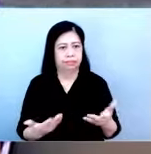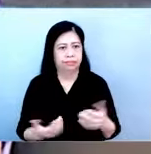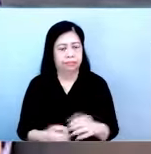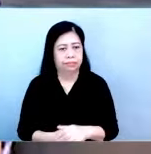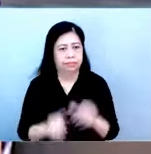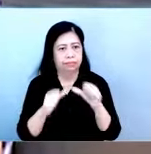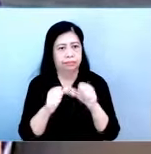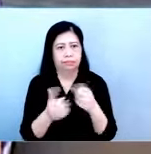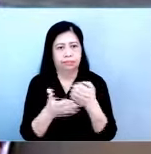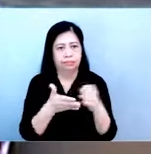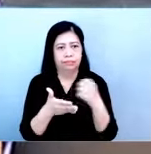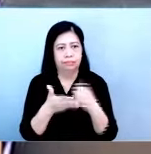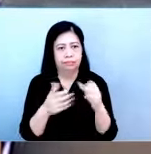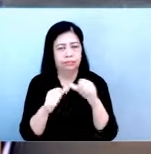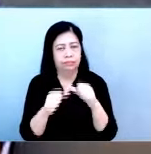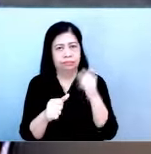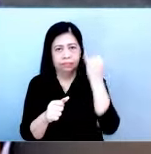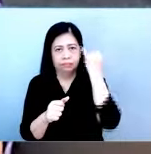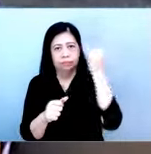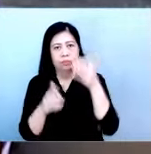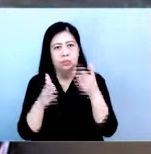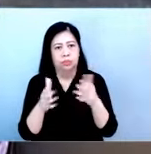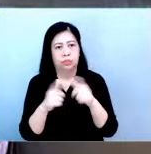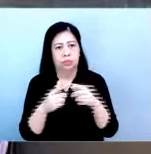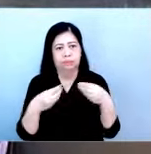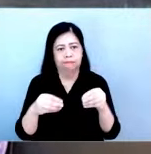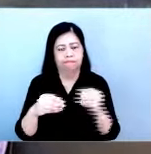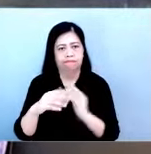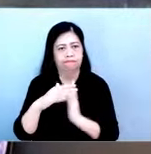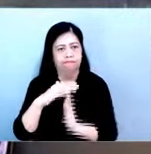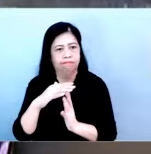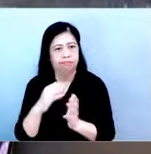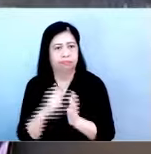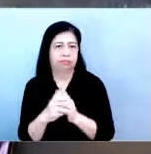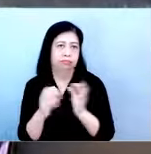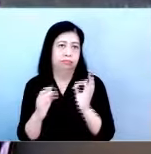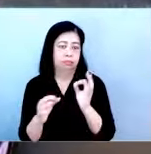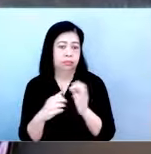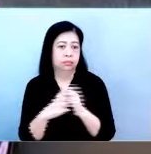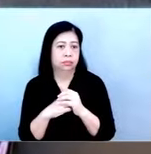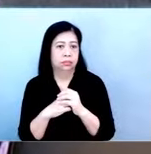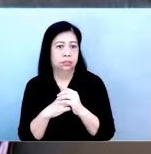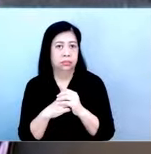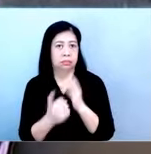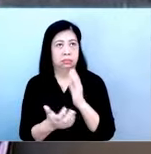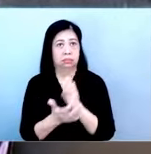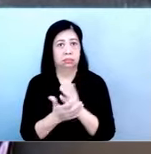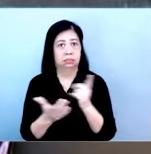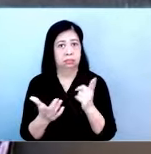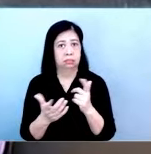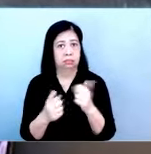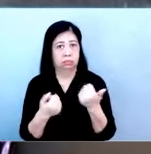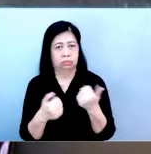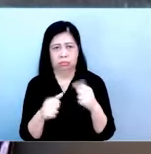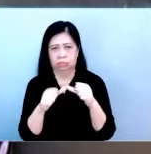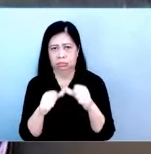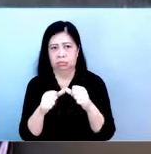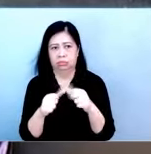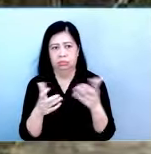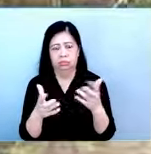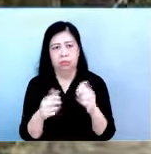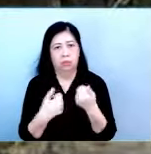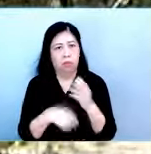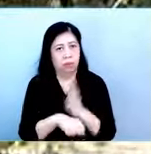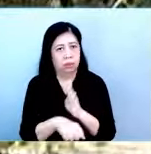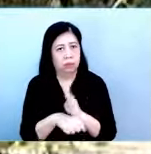gastos, kaya dapat gumawa ng paraan para makabenta. Kasi kung, but sana kung tumigil din ang gastos, kung tumigil ang negosyo, di